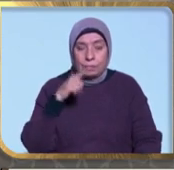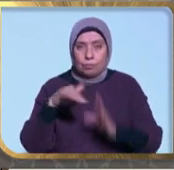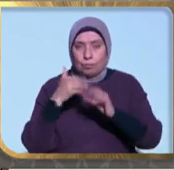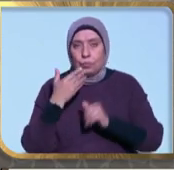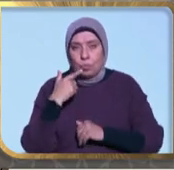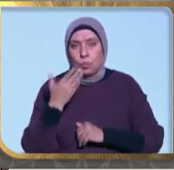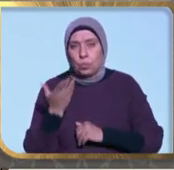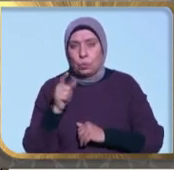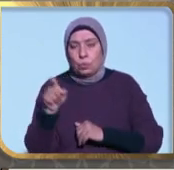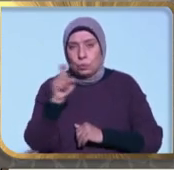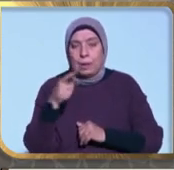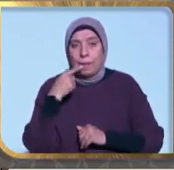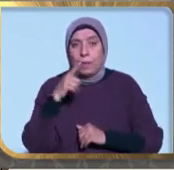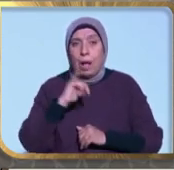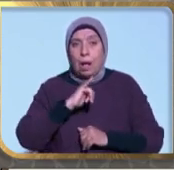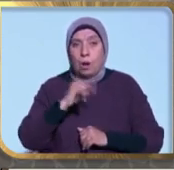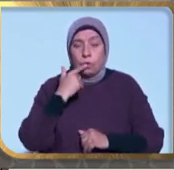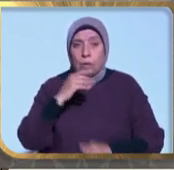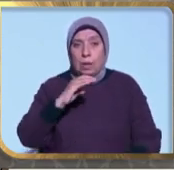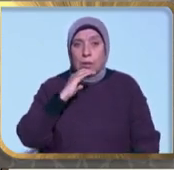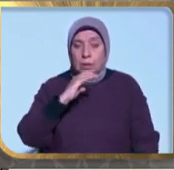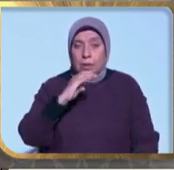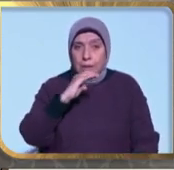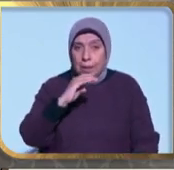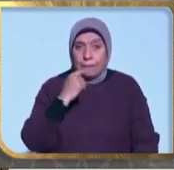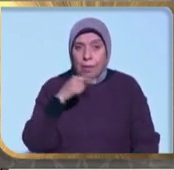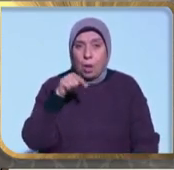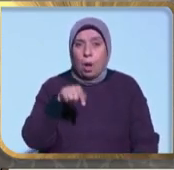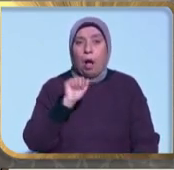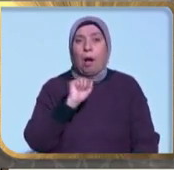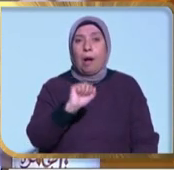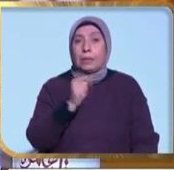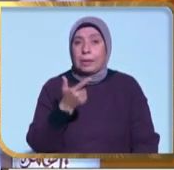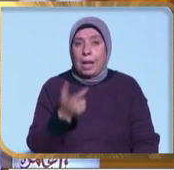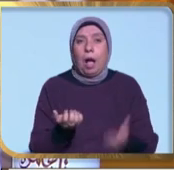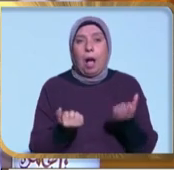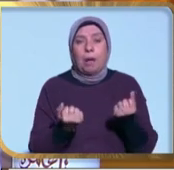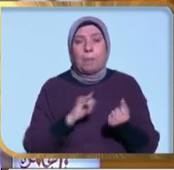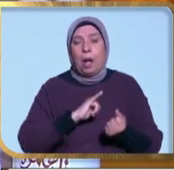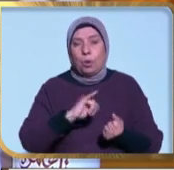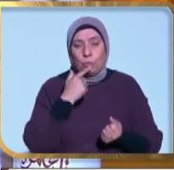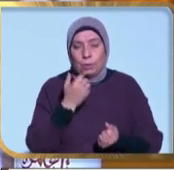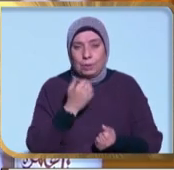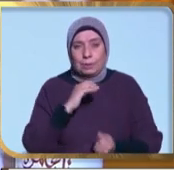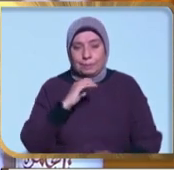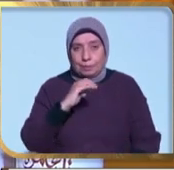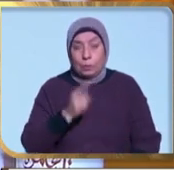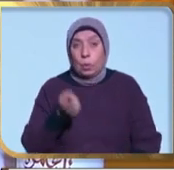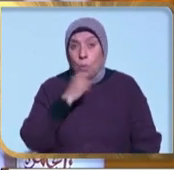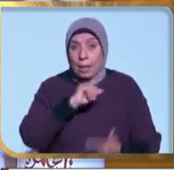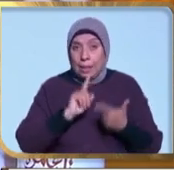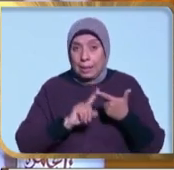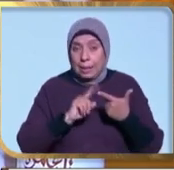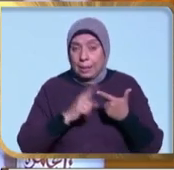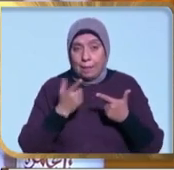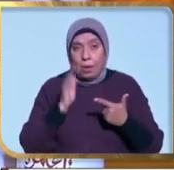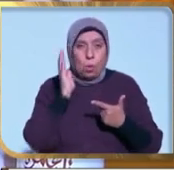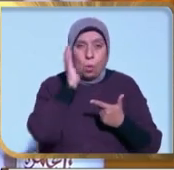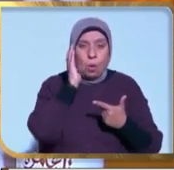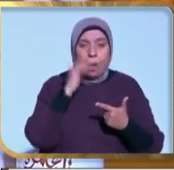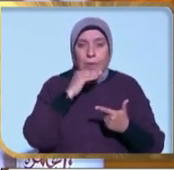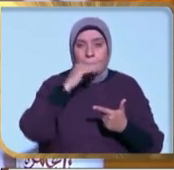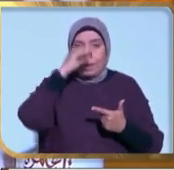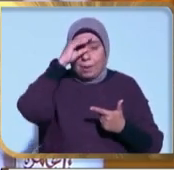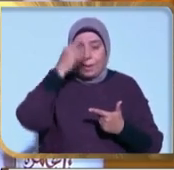اليوم المخصص للرد على الاسئله وبنعرف كمان النهارده مع حضراتكم فقرتنا المباركه